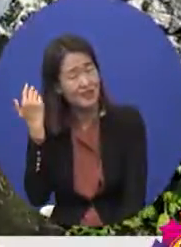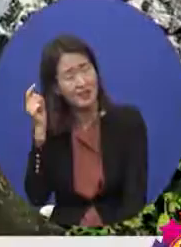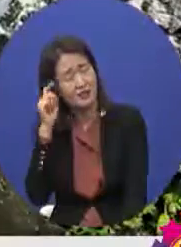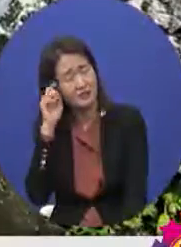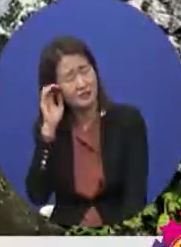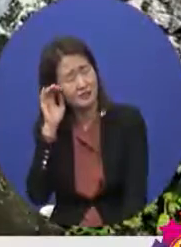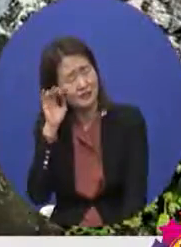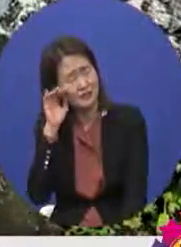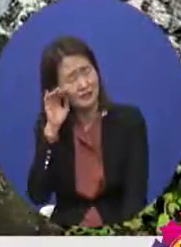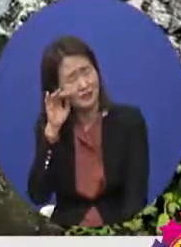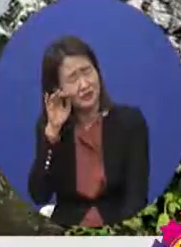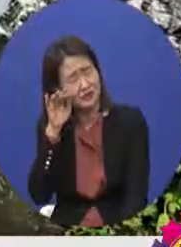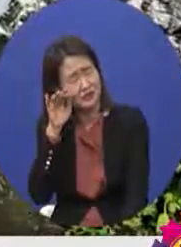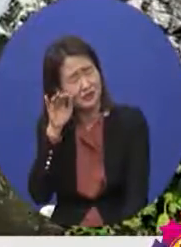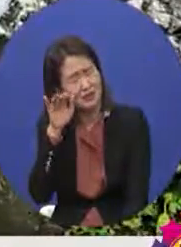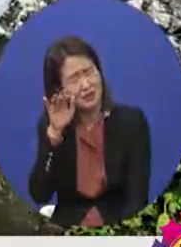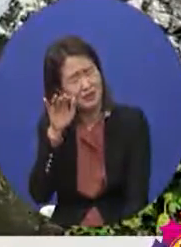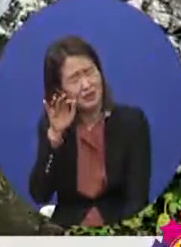너무도